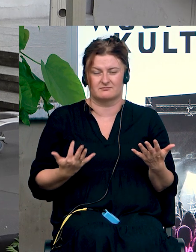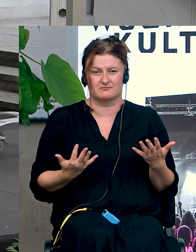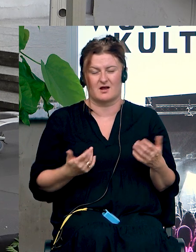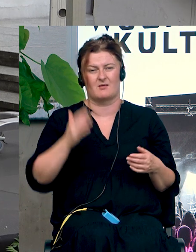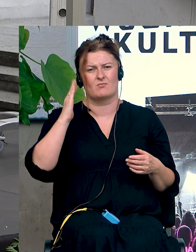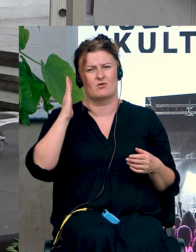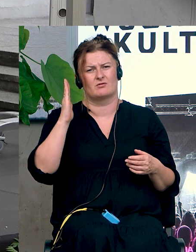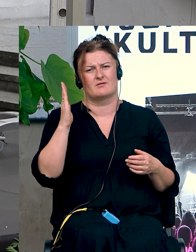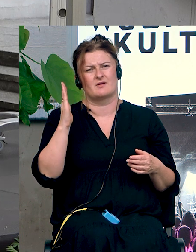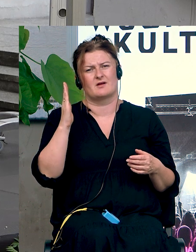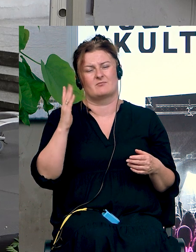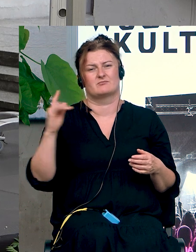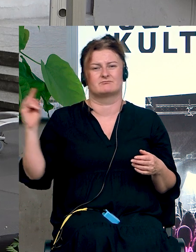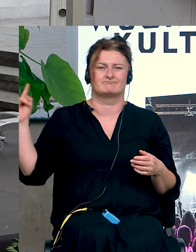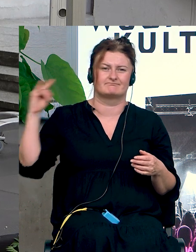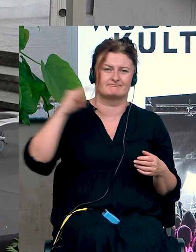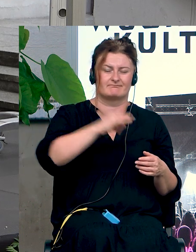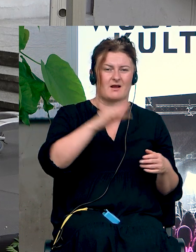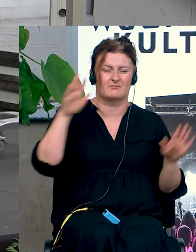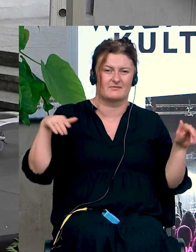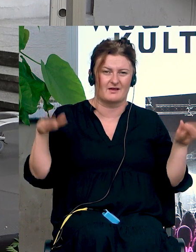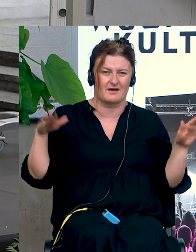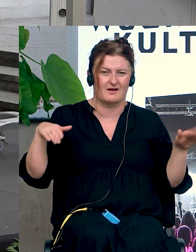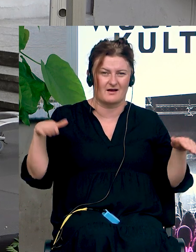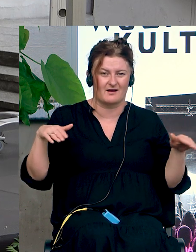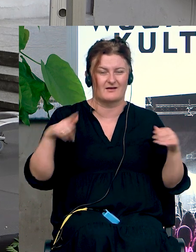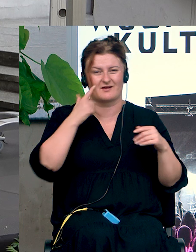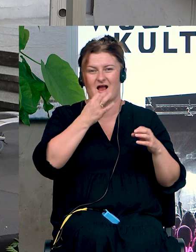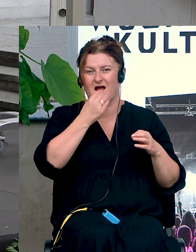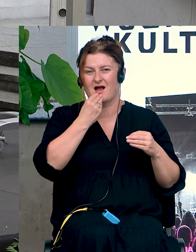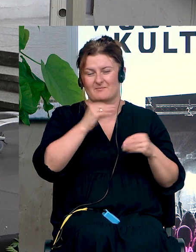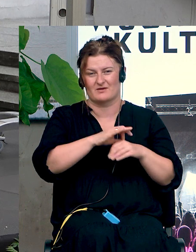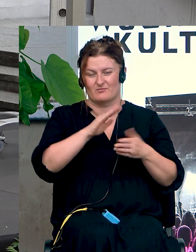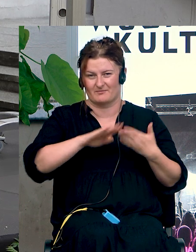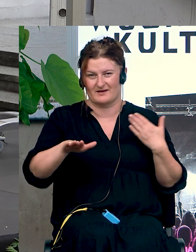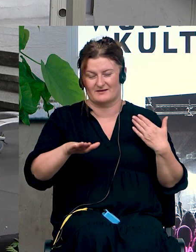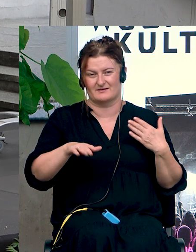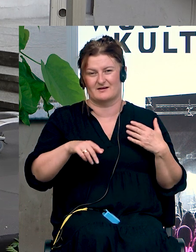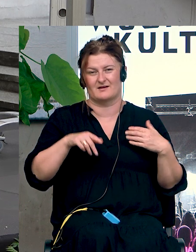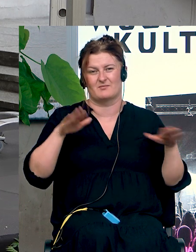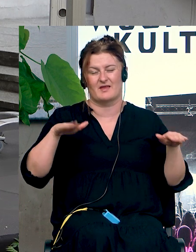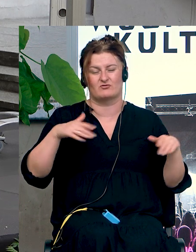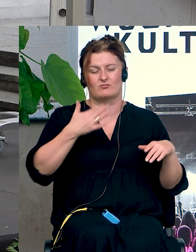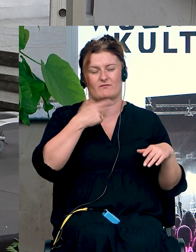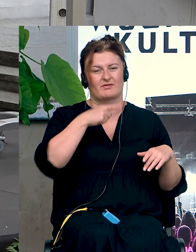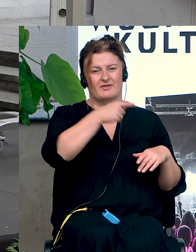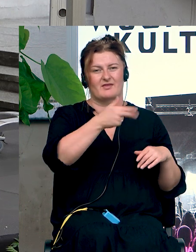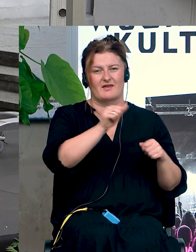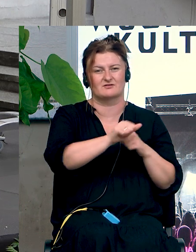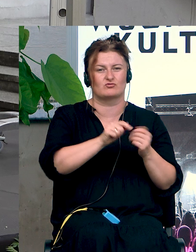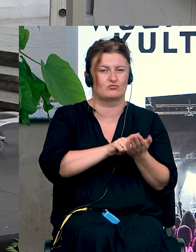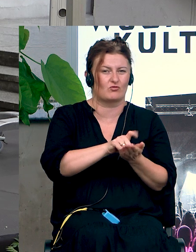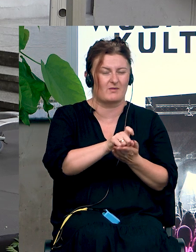їсть комашню з кафе на березі Ставка, каже йому, що він насінинка. Альо, ти не комашка, ти насінинка, хоча ти маленький, з хвостиком і